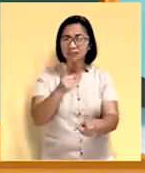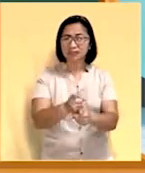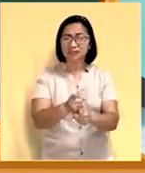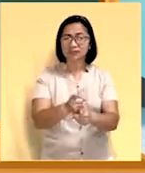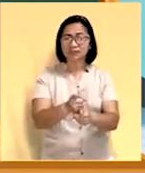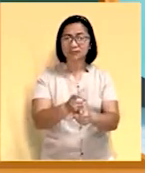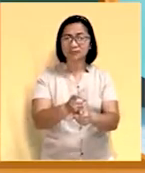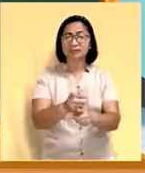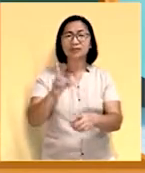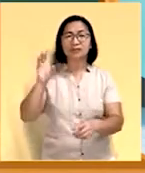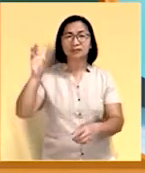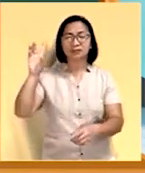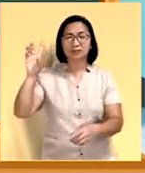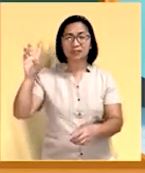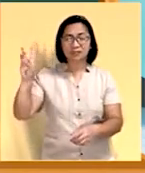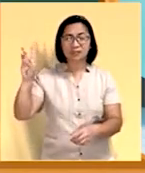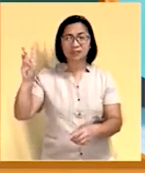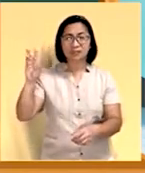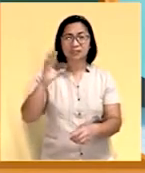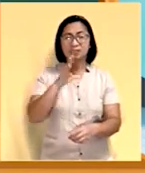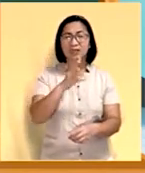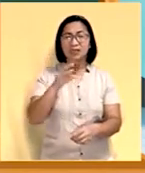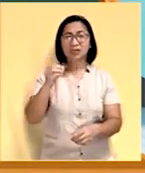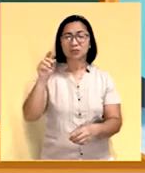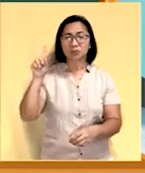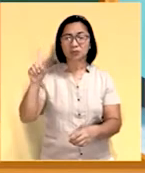Tama! 6 at 1.